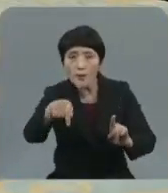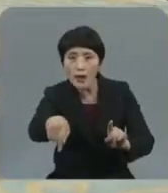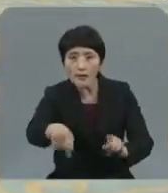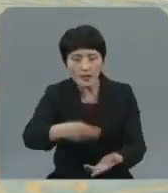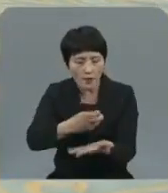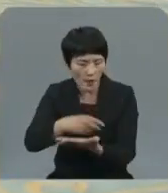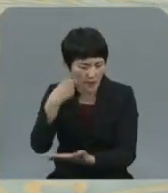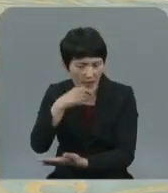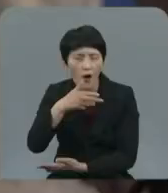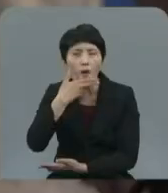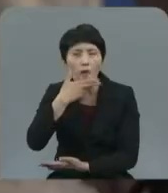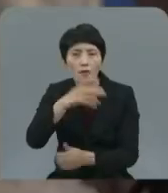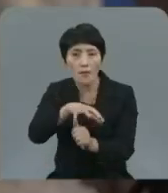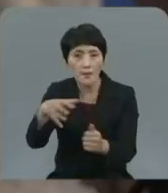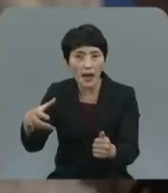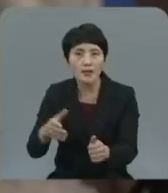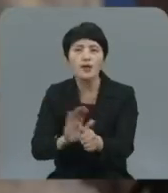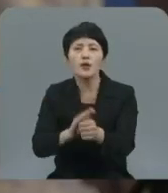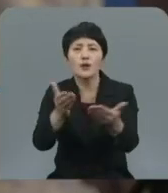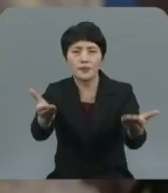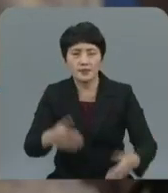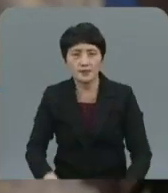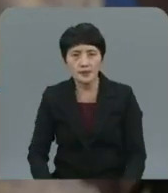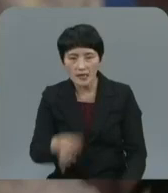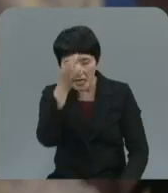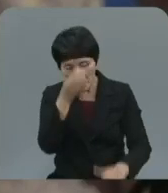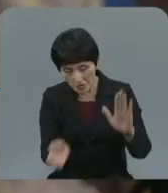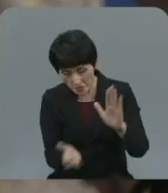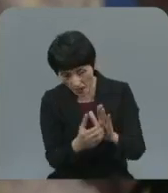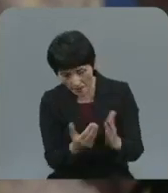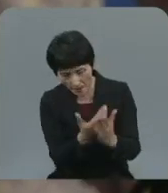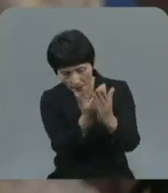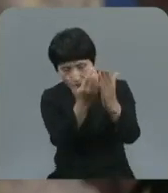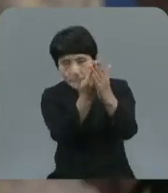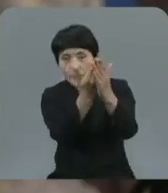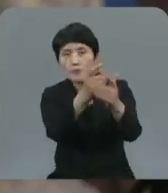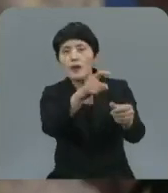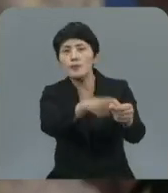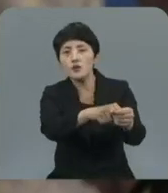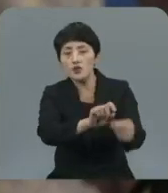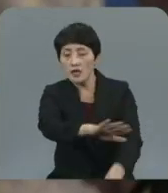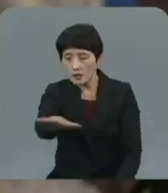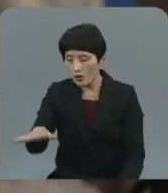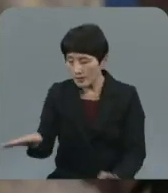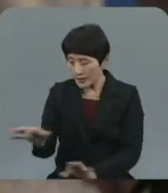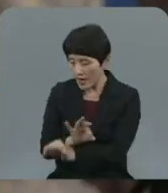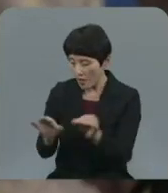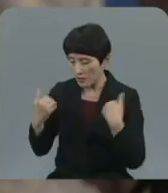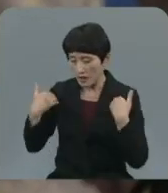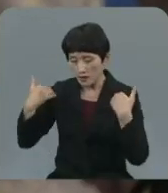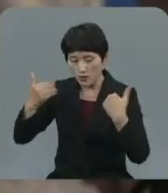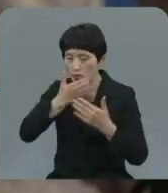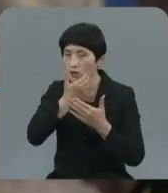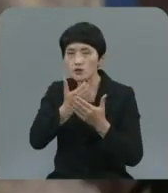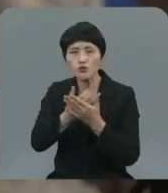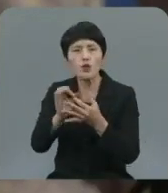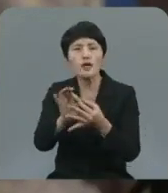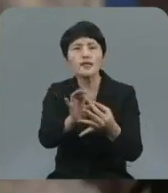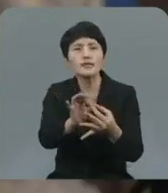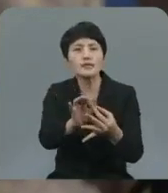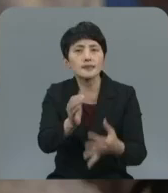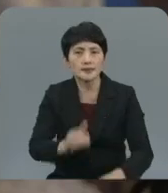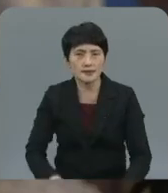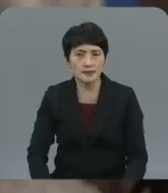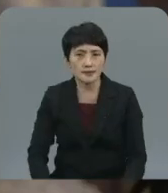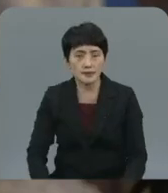Ionen kündigte an auf der Grundlage privater Investitionen in Höhe von 300 Millionen Wonnen oder 230 Milliarden